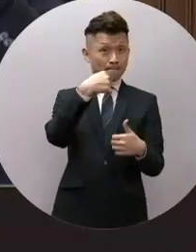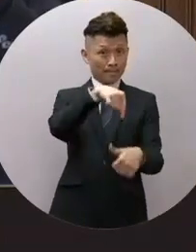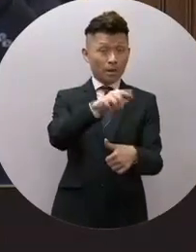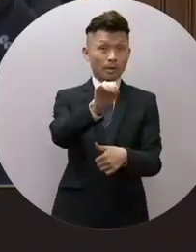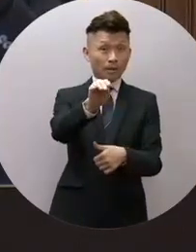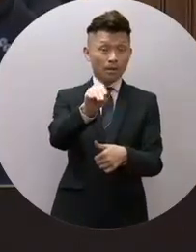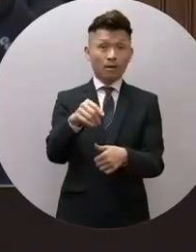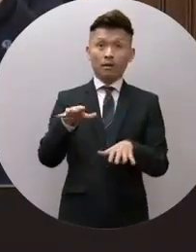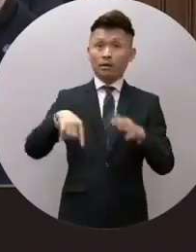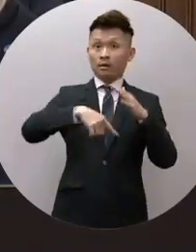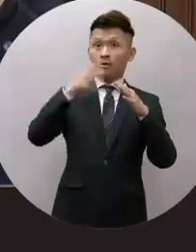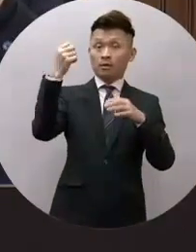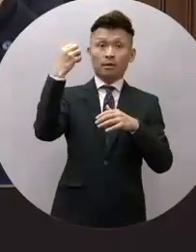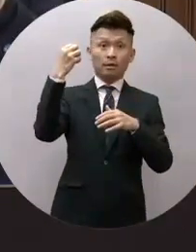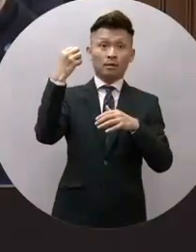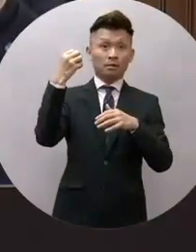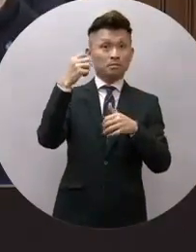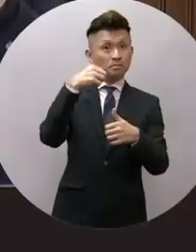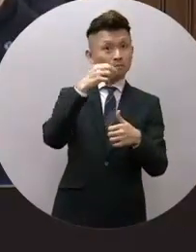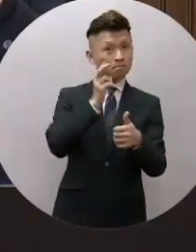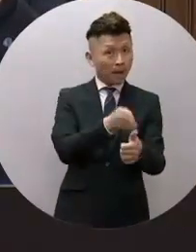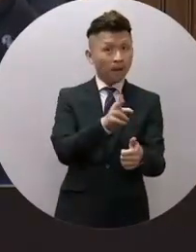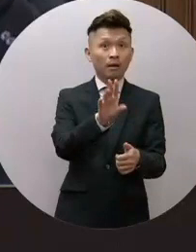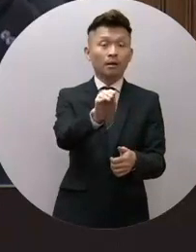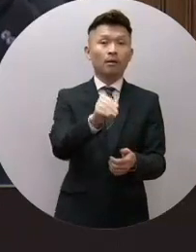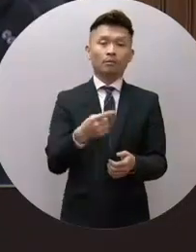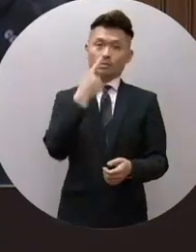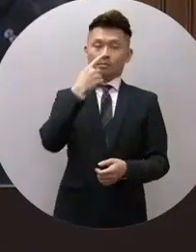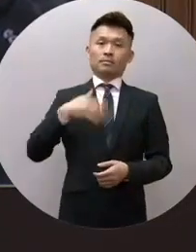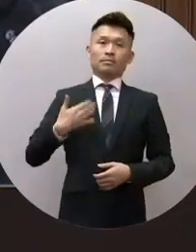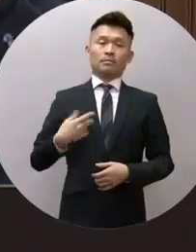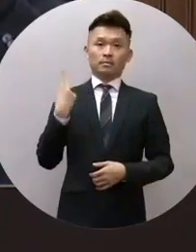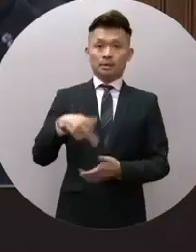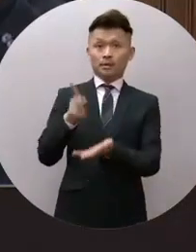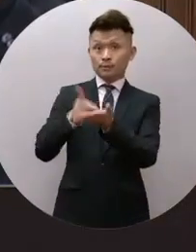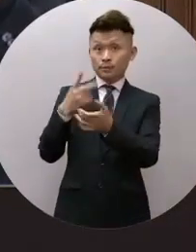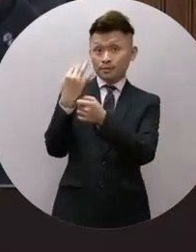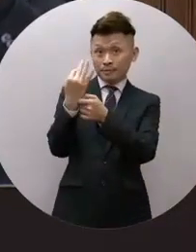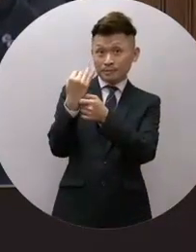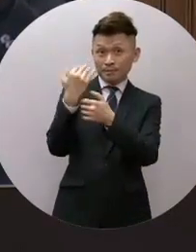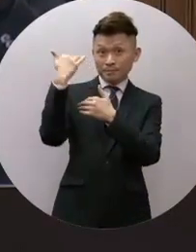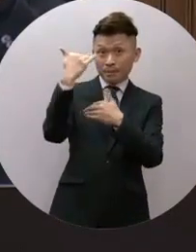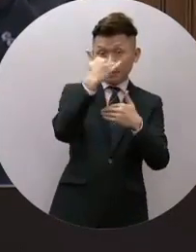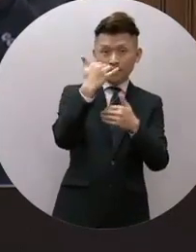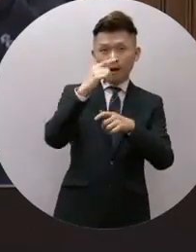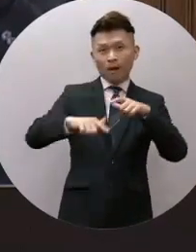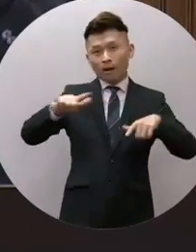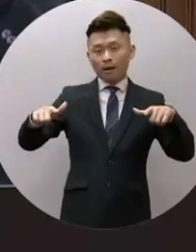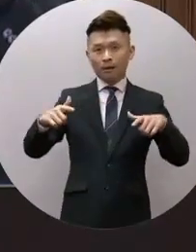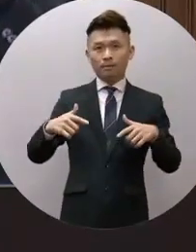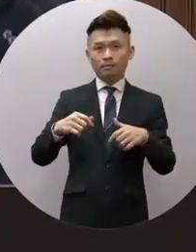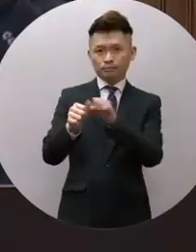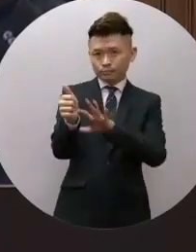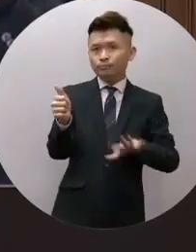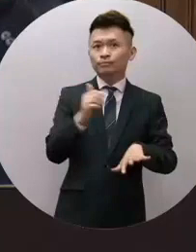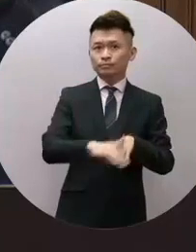院长有没有新的指示，这第二点。好，最后一点就是我刚刚讲的这个，因为承租年限的不同会造成不同的问题，我认为